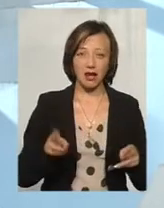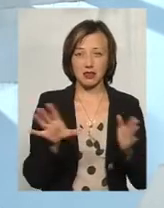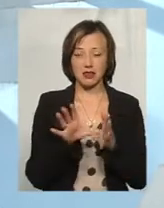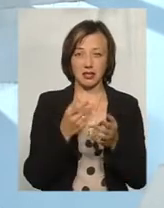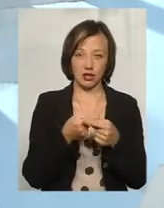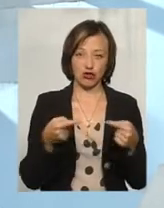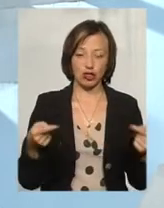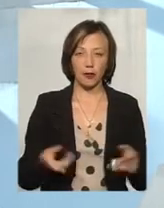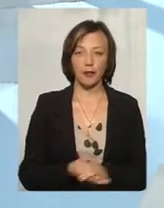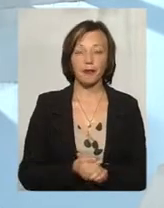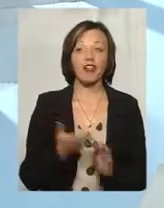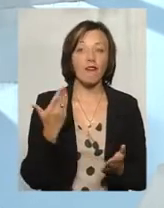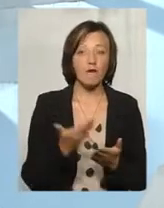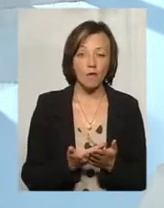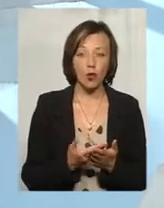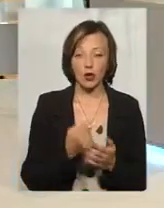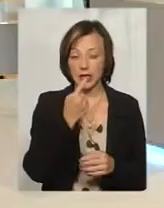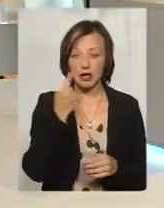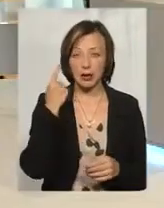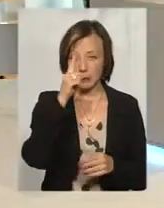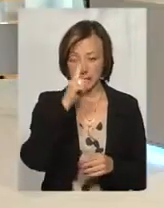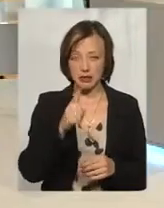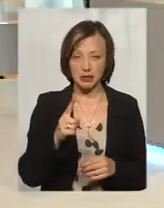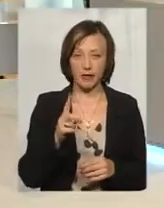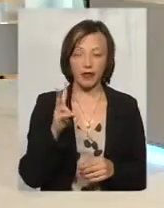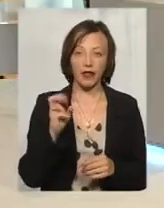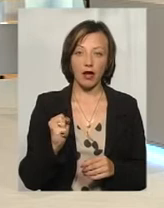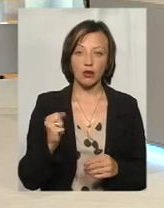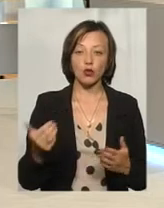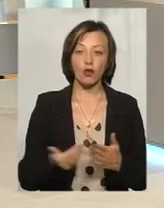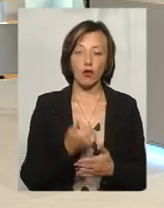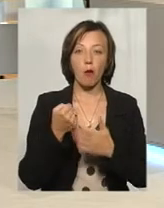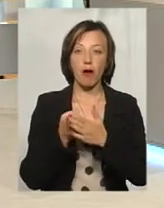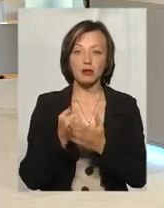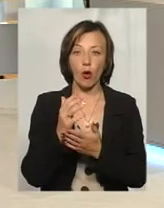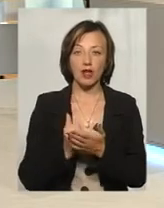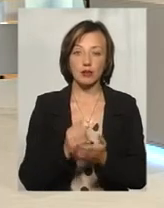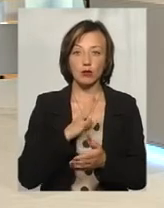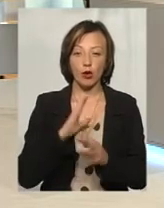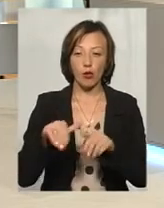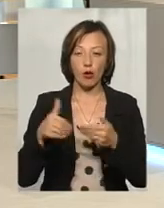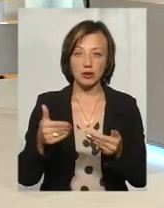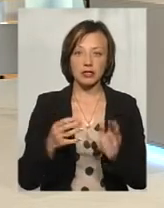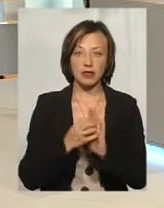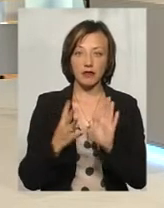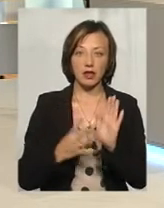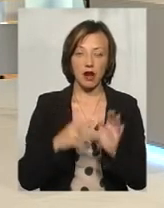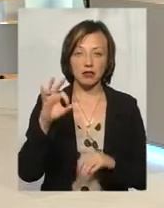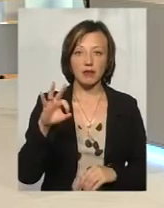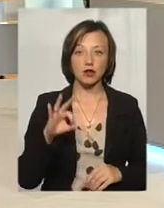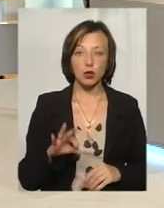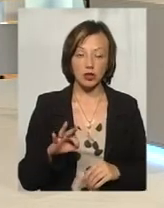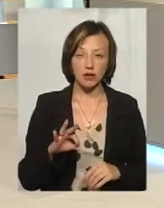подібне. Так от, ще буквально місяць назад на нову базу активів була пропозиція